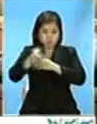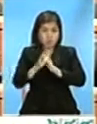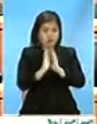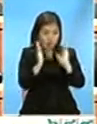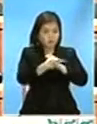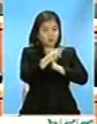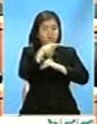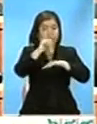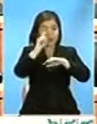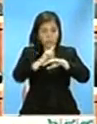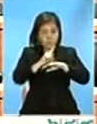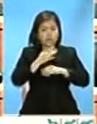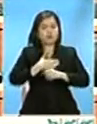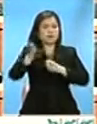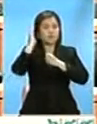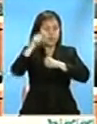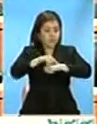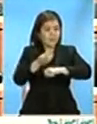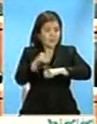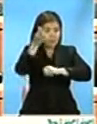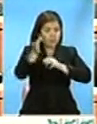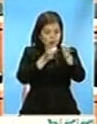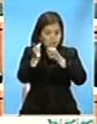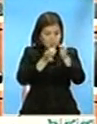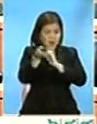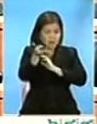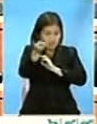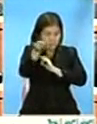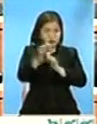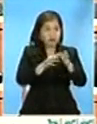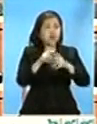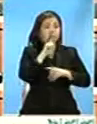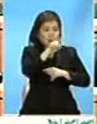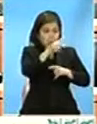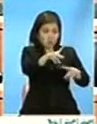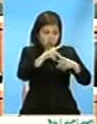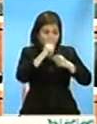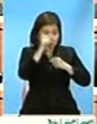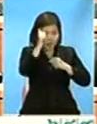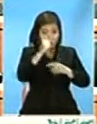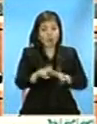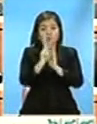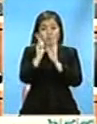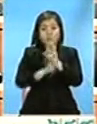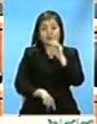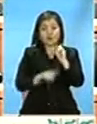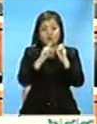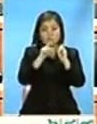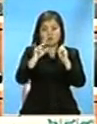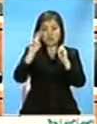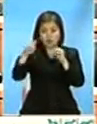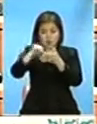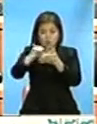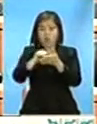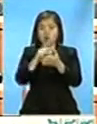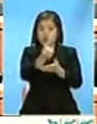ะผมบอกท่านแล้วผมจะใช้เวลาไม่นานแล้วผมชี้ประเด็นนี้ครับแล้วท่านต้องอธิบายนะครับมาตรา112ที่ท่านแก้ท่านอาจจะบอกว่าก็เขียนแล้วไง